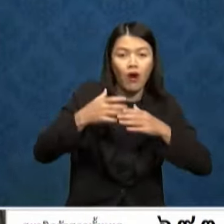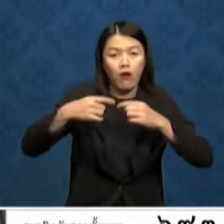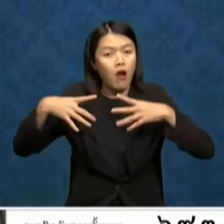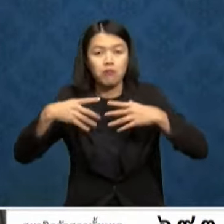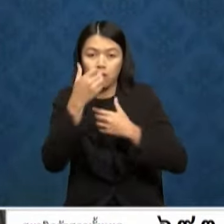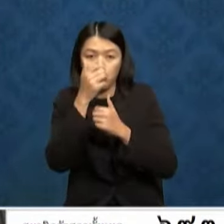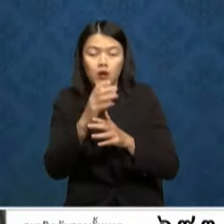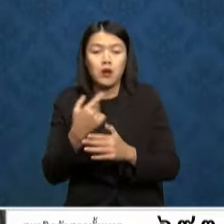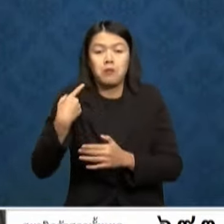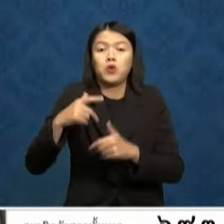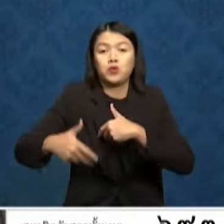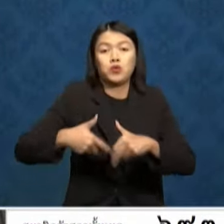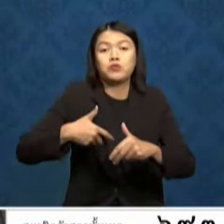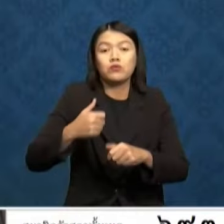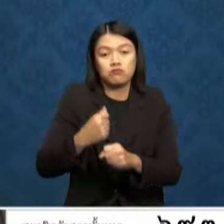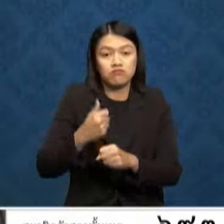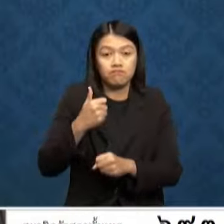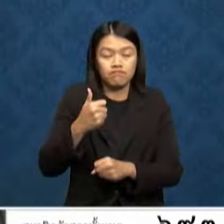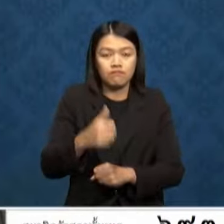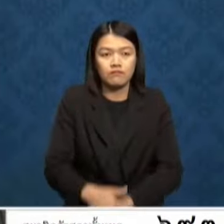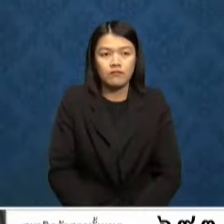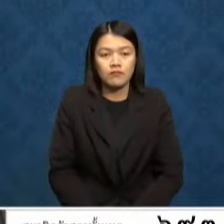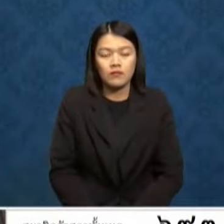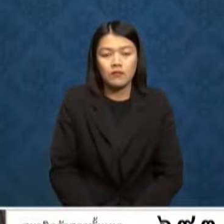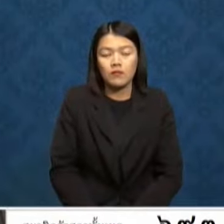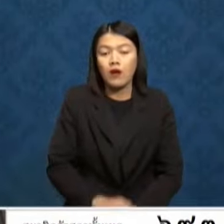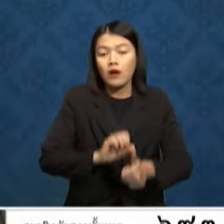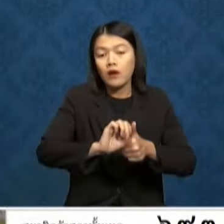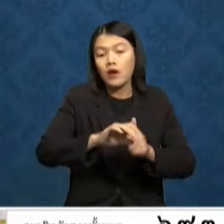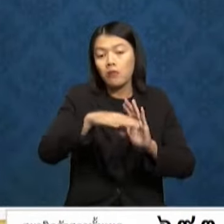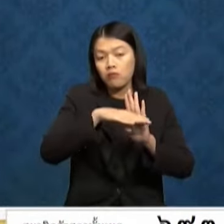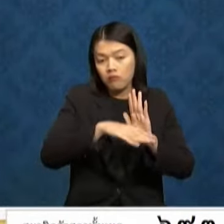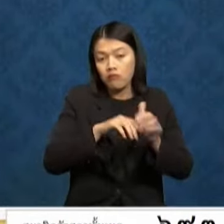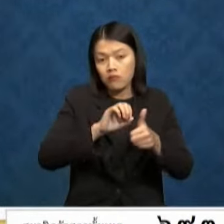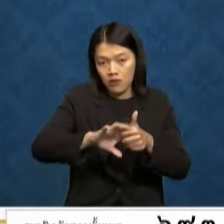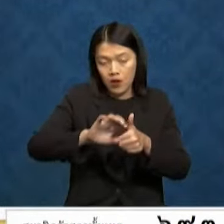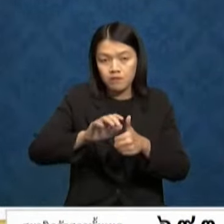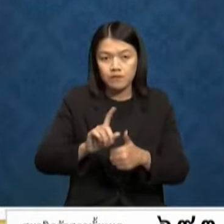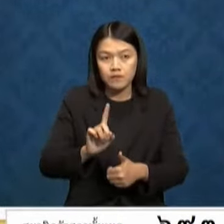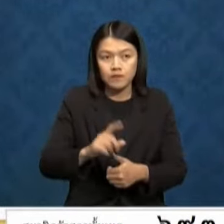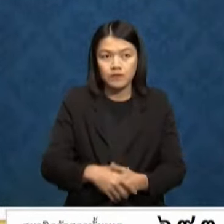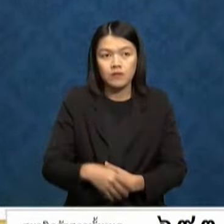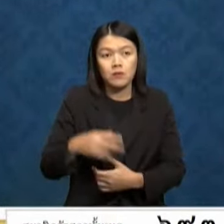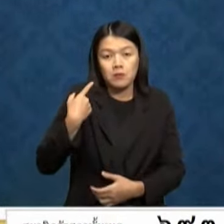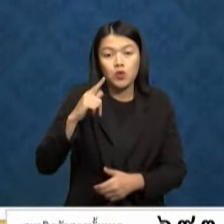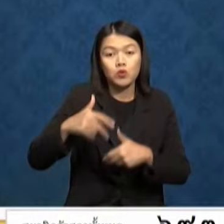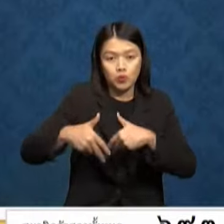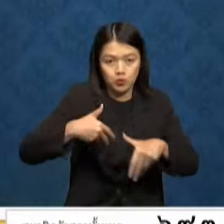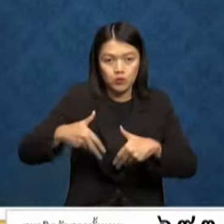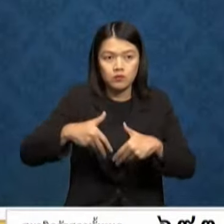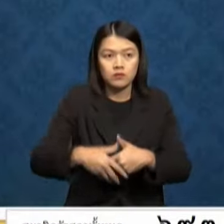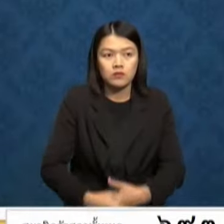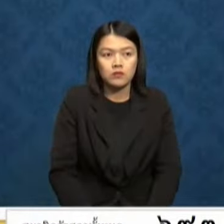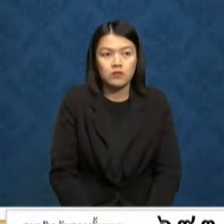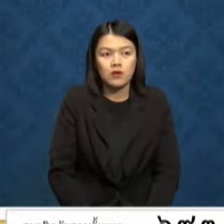ขอแต่ทำประโยชน์ให้กับประชาชนได้อย่างน้อยข้อเสนอแนะแนวทางที่ผมเสนอไปนั้นเป็นประโยชน์กับประชาชน